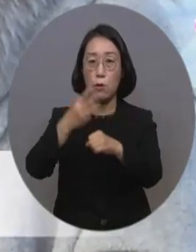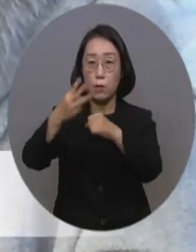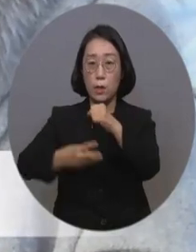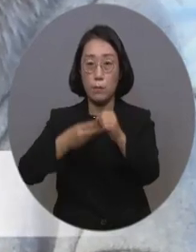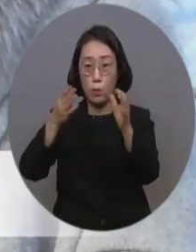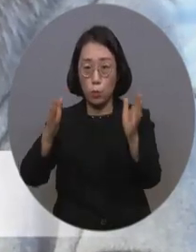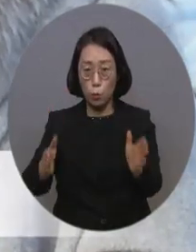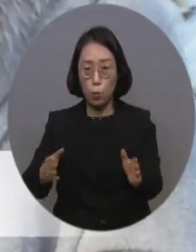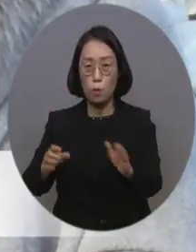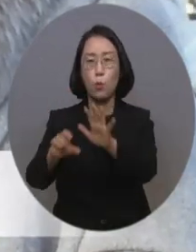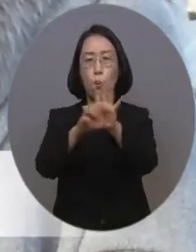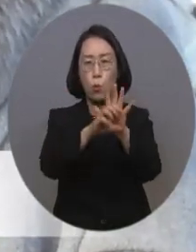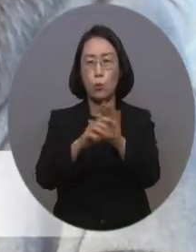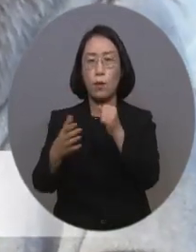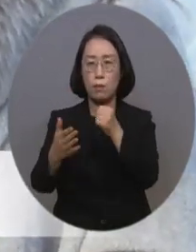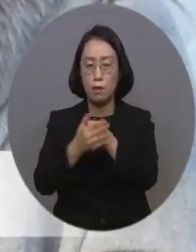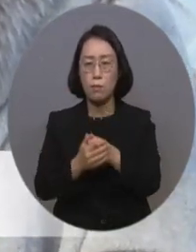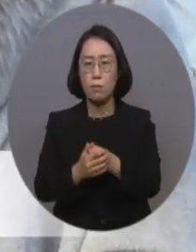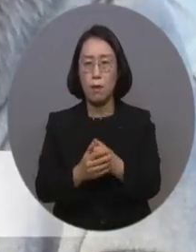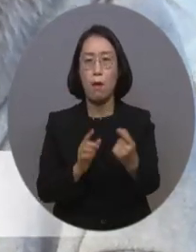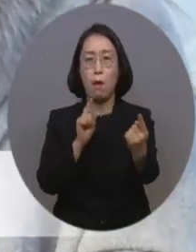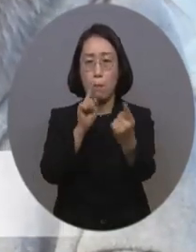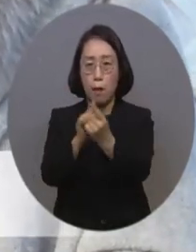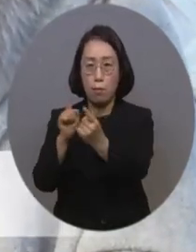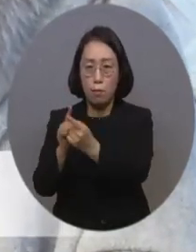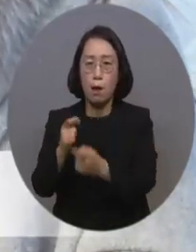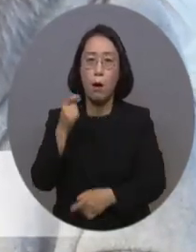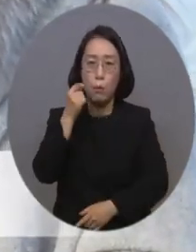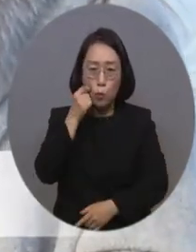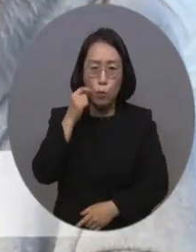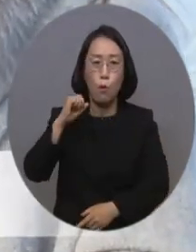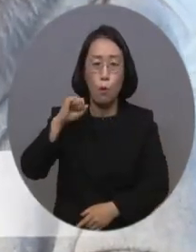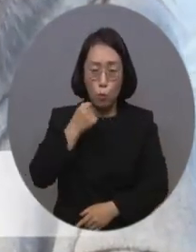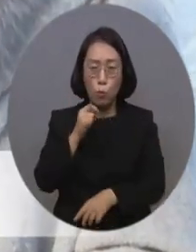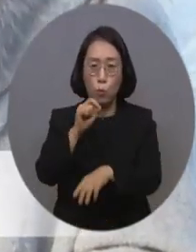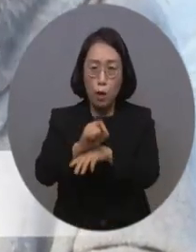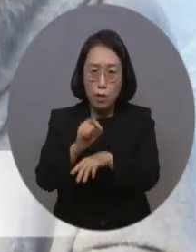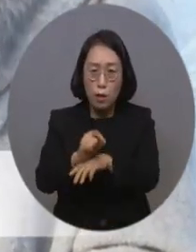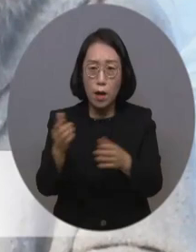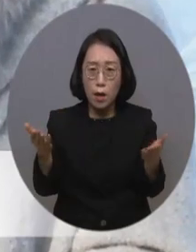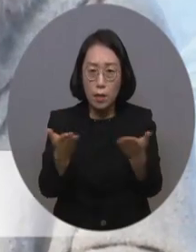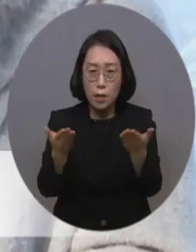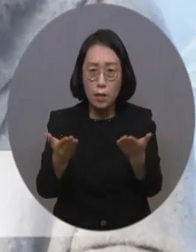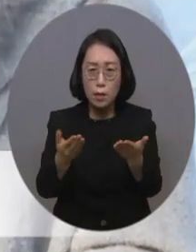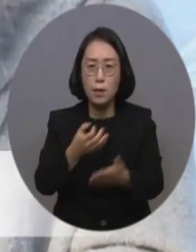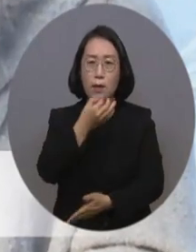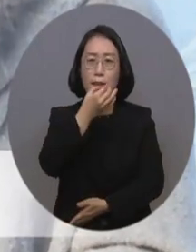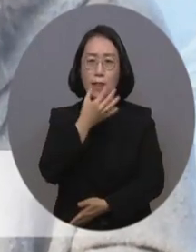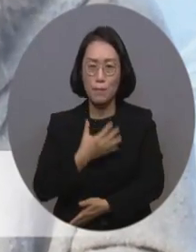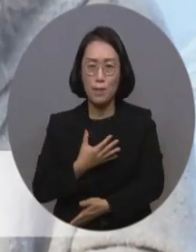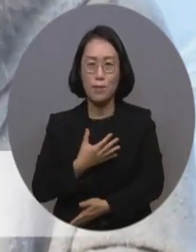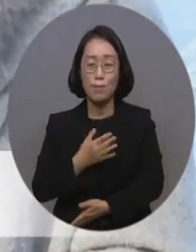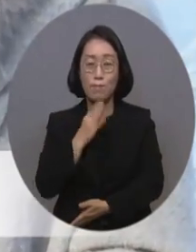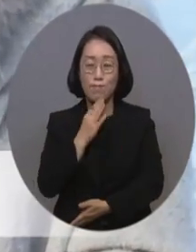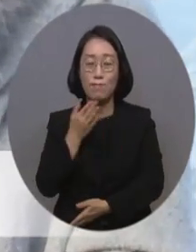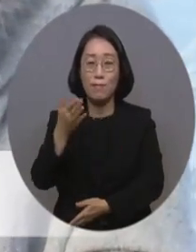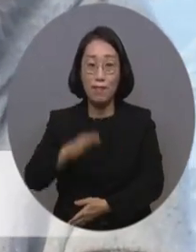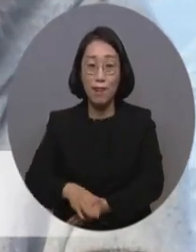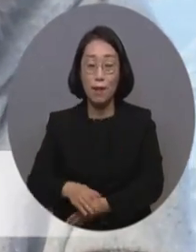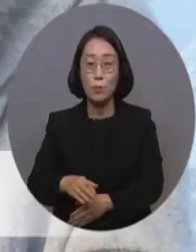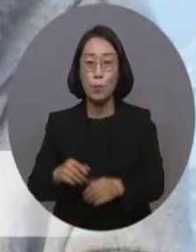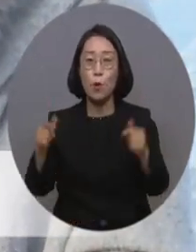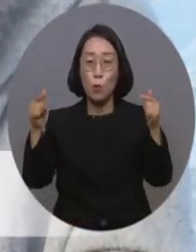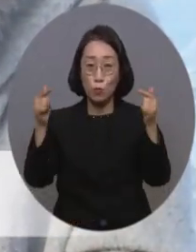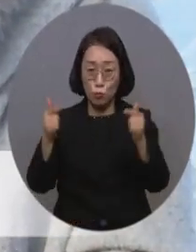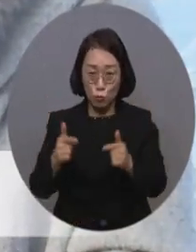계속 지속되면서 뭐 개인적으로 사람도 많이 못 만나고 회사 업무도 되게 좀 어려움이 있었는데 그게 많이